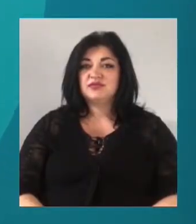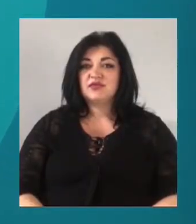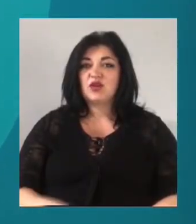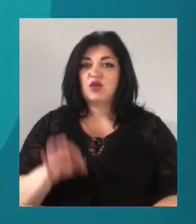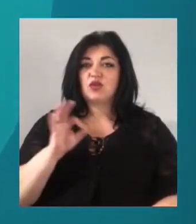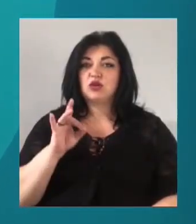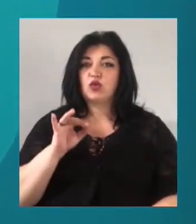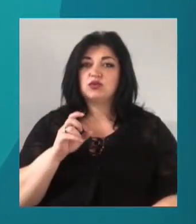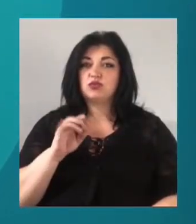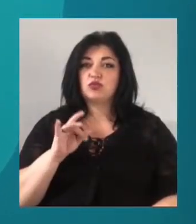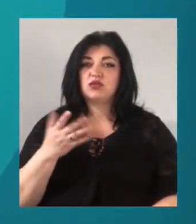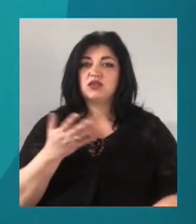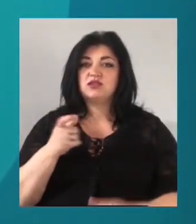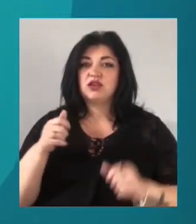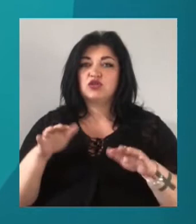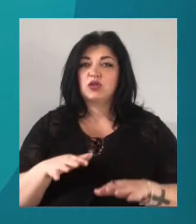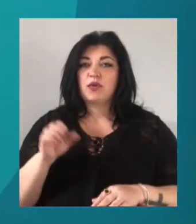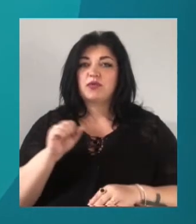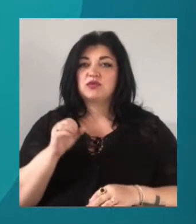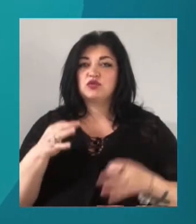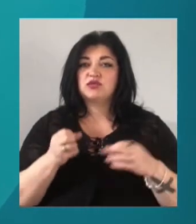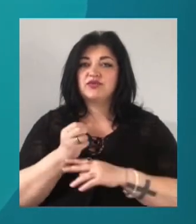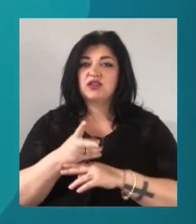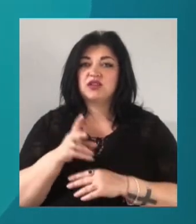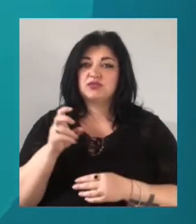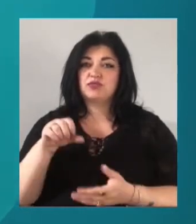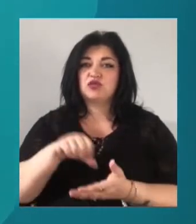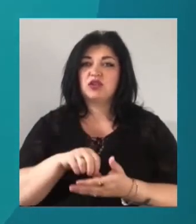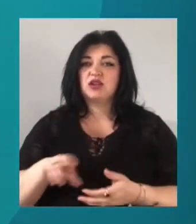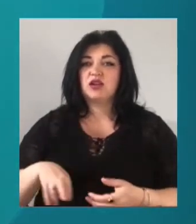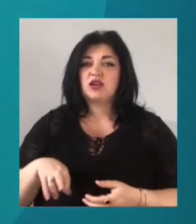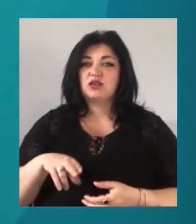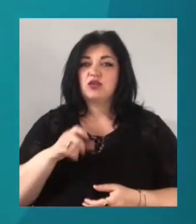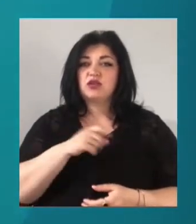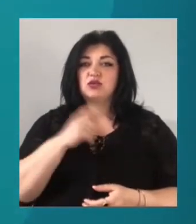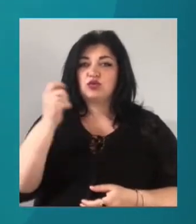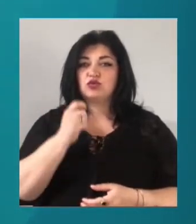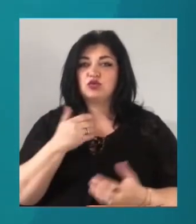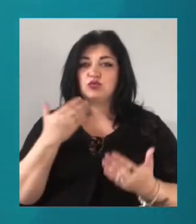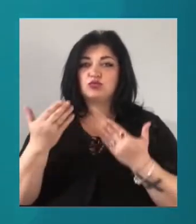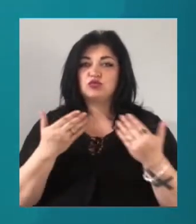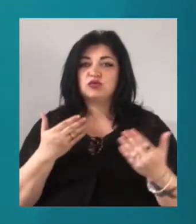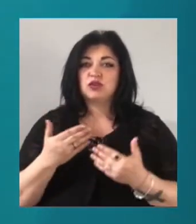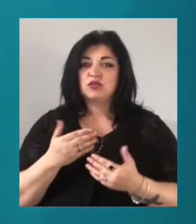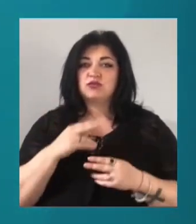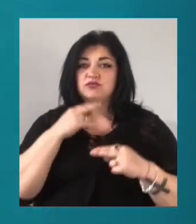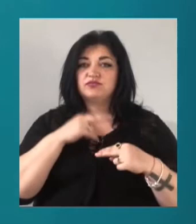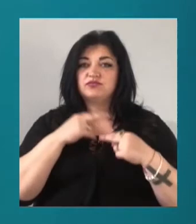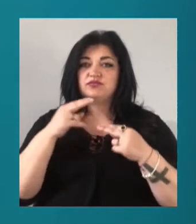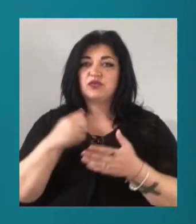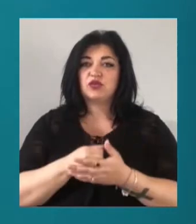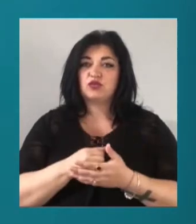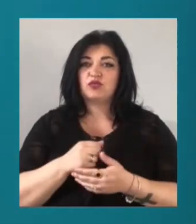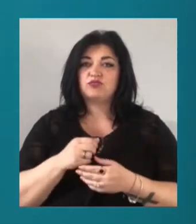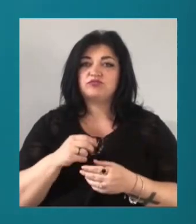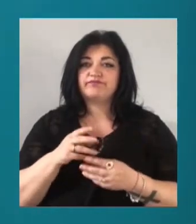Олександр Ройтбурт, якого за рішенням апеляційного суду звільнили з посади директора Одеського художнього музею, звертатиметься до Касаційної палати Верховного